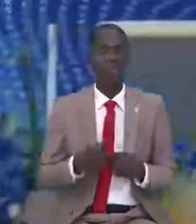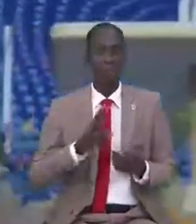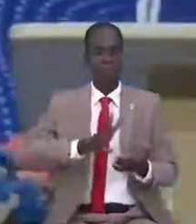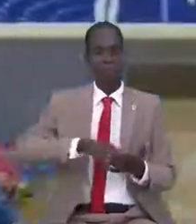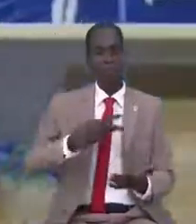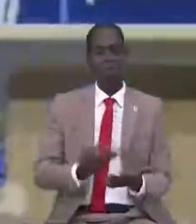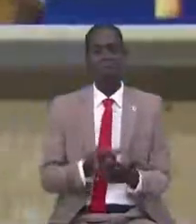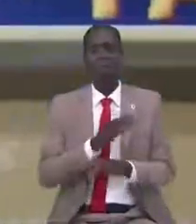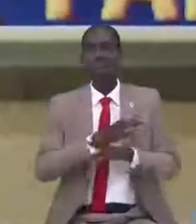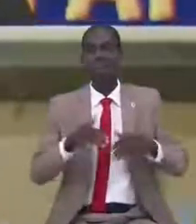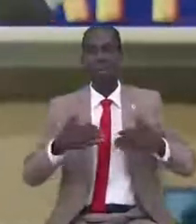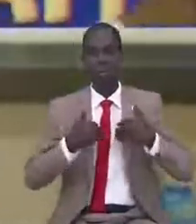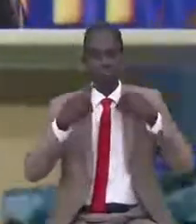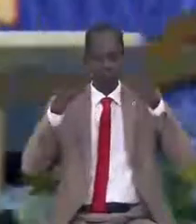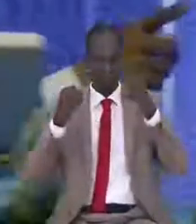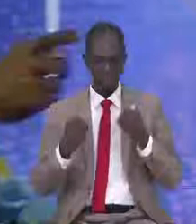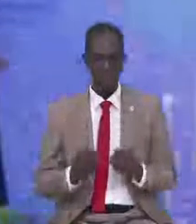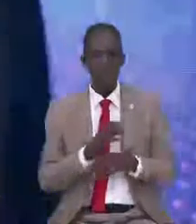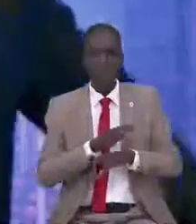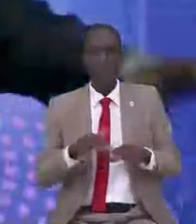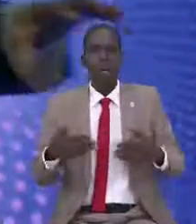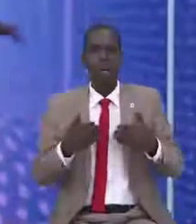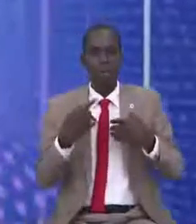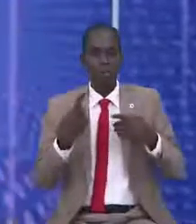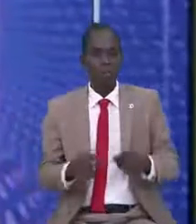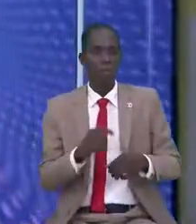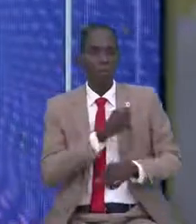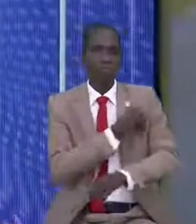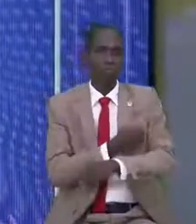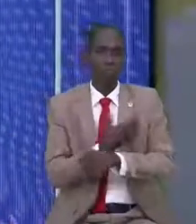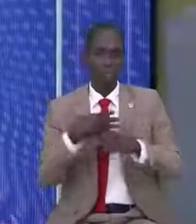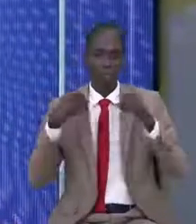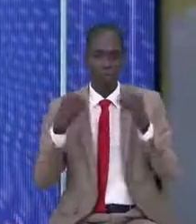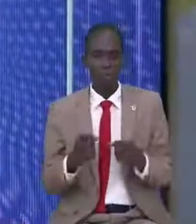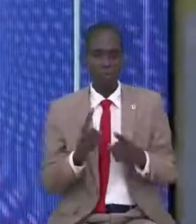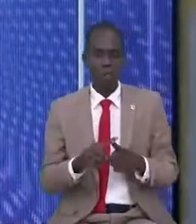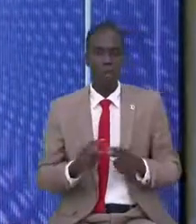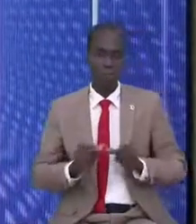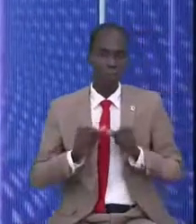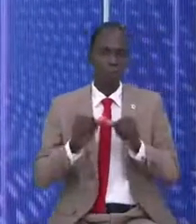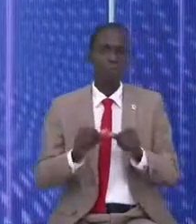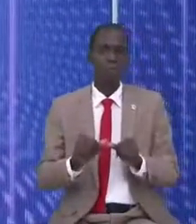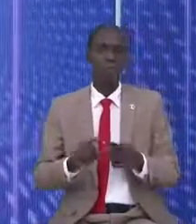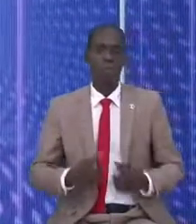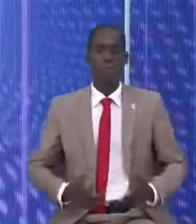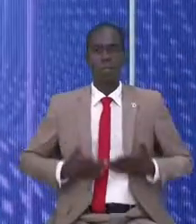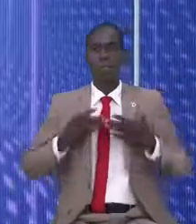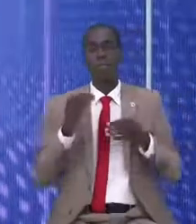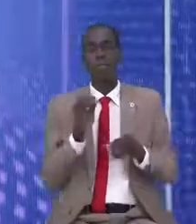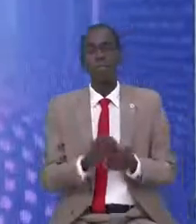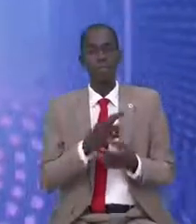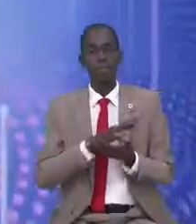embrassade, dans leur vie. Alors, ils sont déchus, ils n'ont pas la force, le pouvoir de mener la vie de